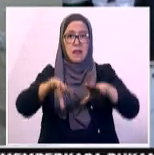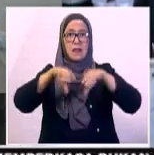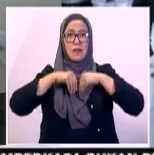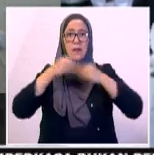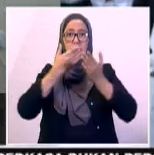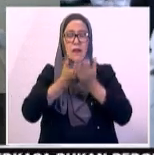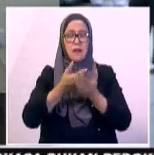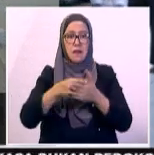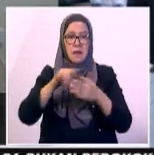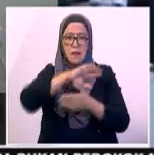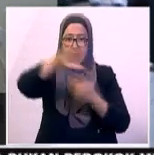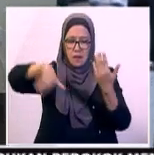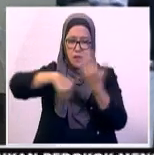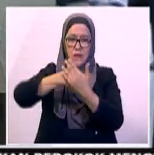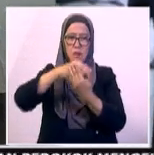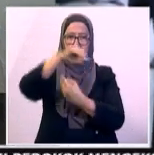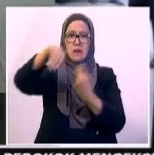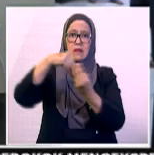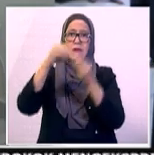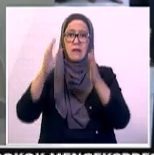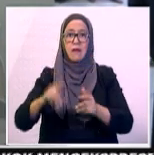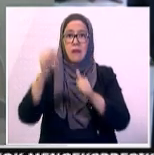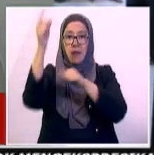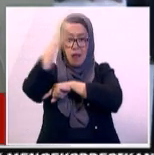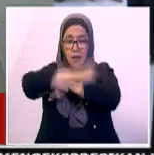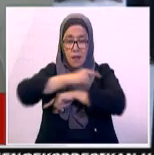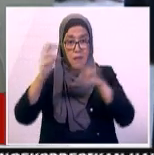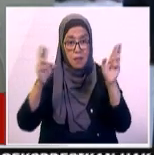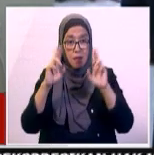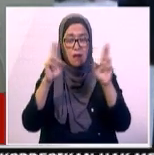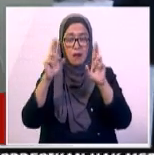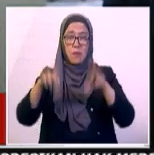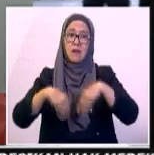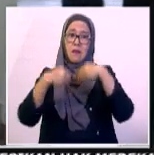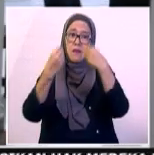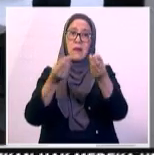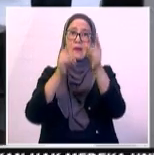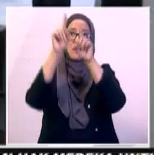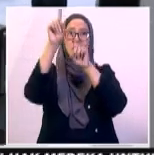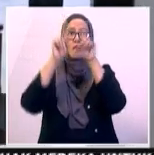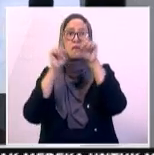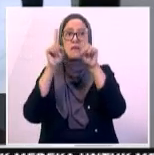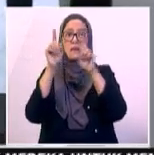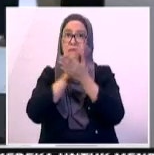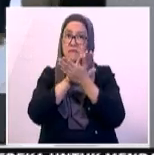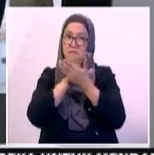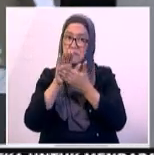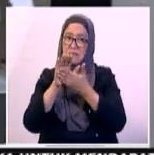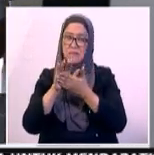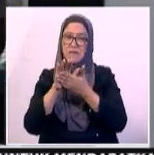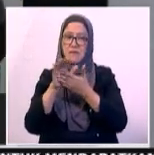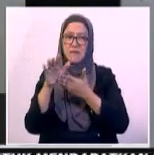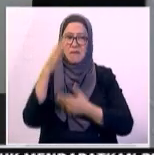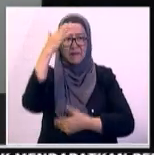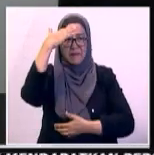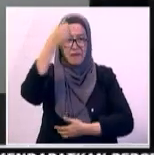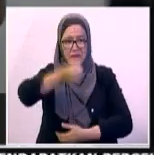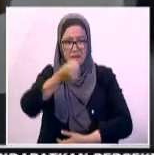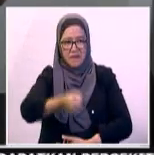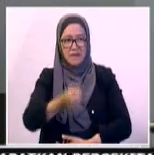Rabu mereka akan bersihkan bilik. Jadi mereka juga akan diberikan bintang. Saya nak tengok bilik ini berapa bintang agak-agaknya. Jom. Allah.